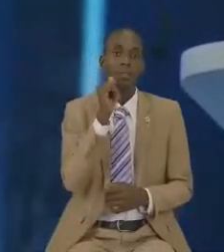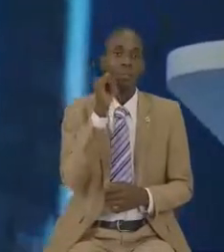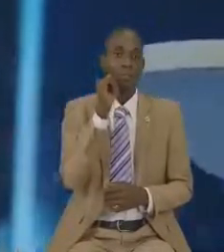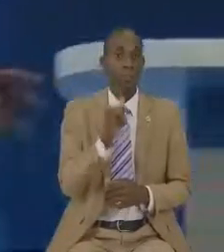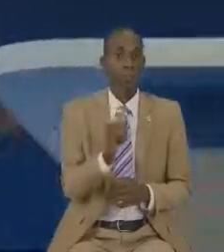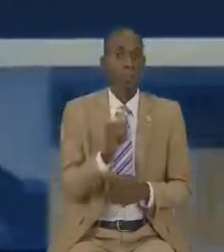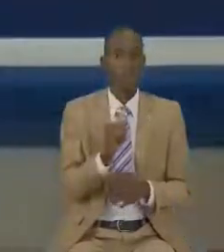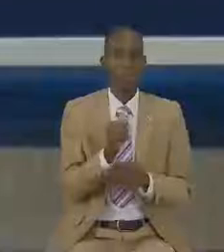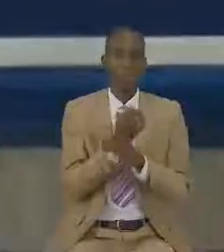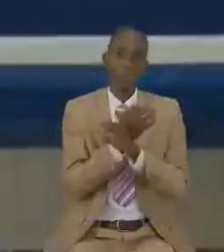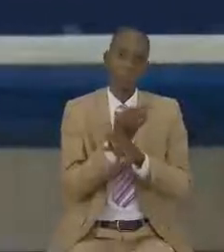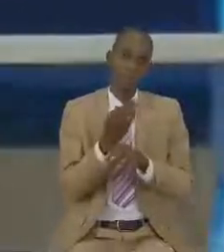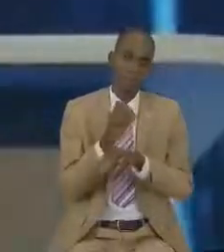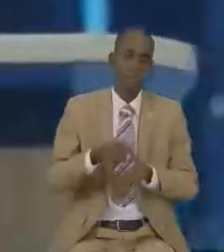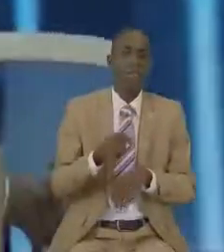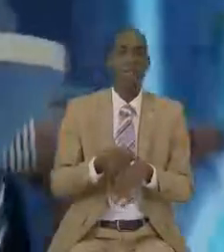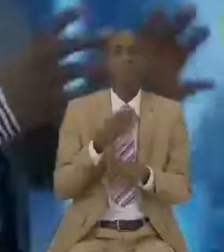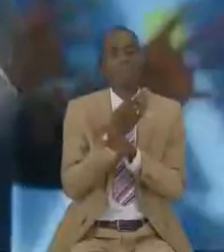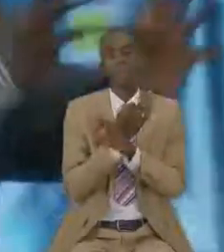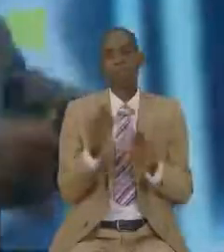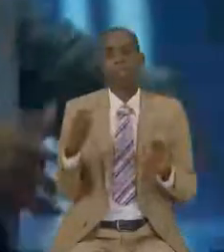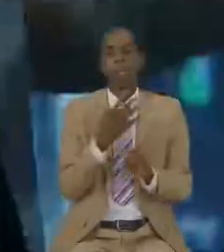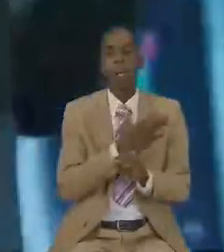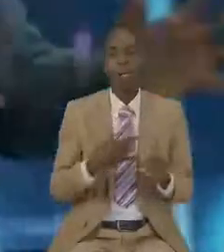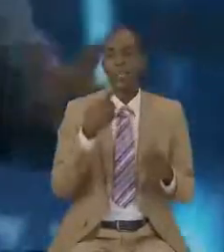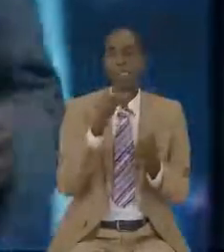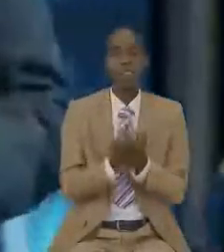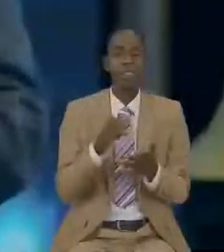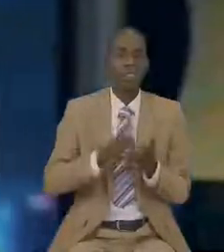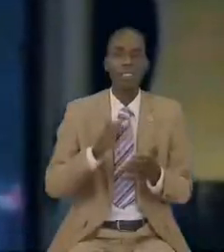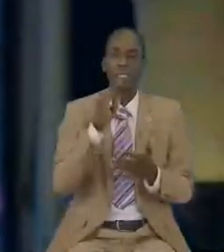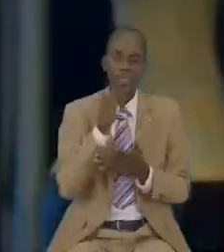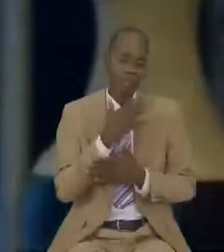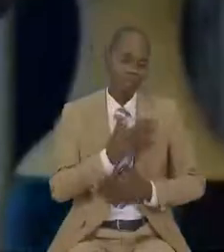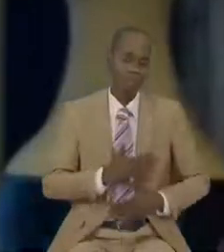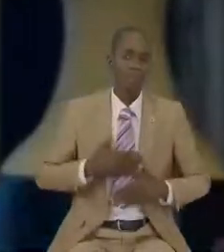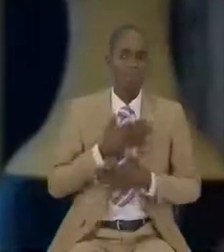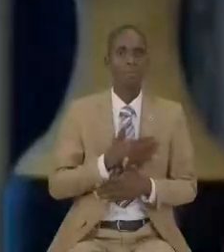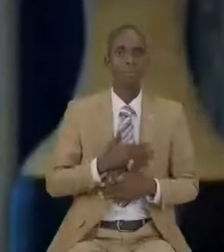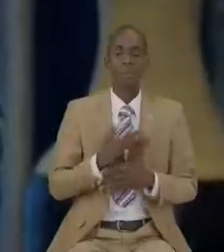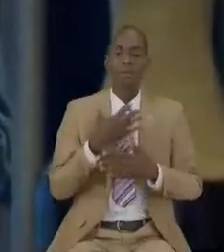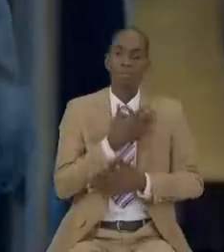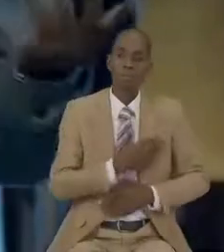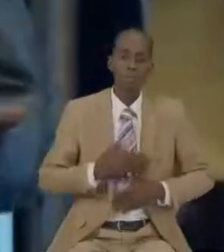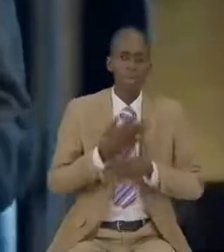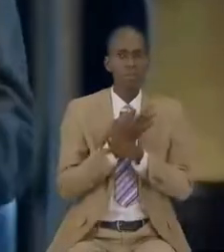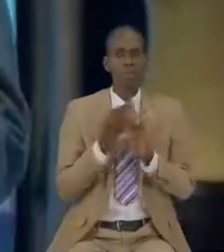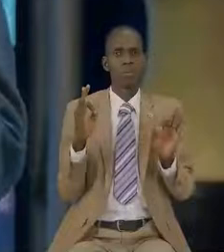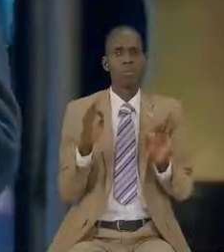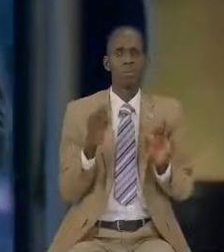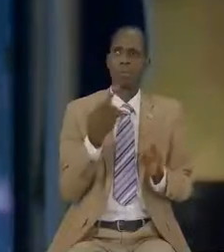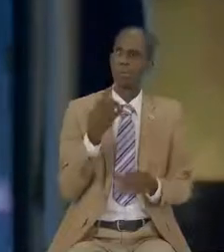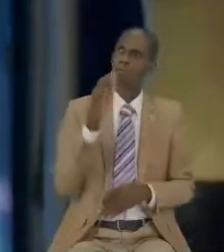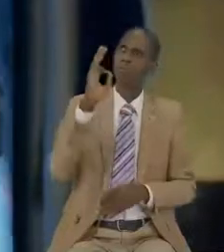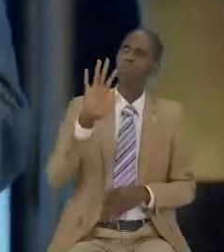toi. Et c'est agréable. La libération agréable. Tu dis, mais prédicateur,